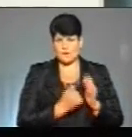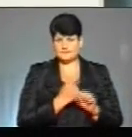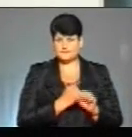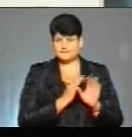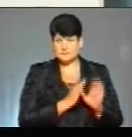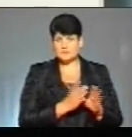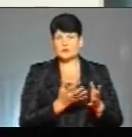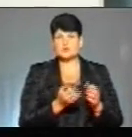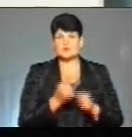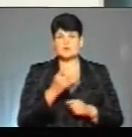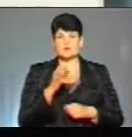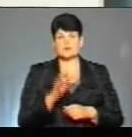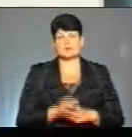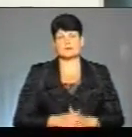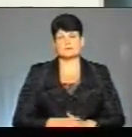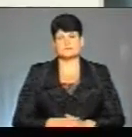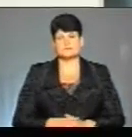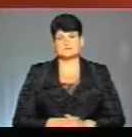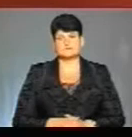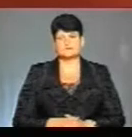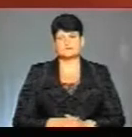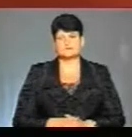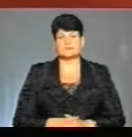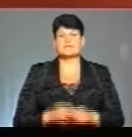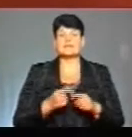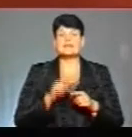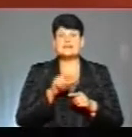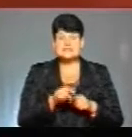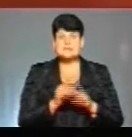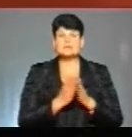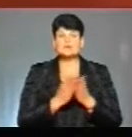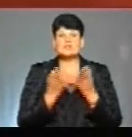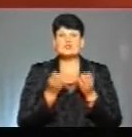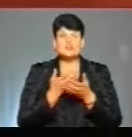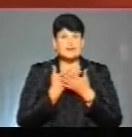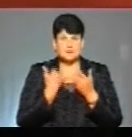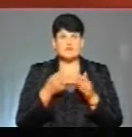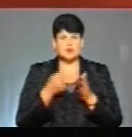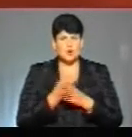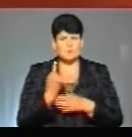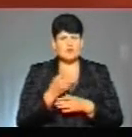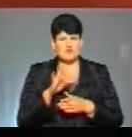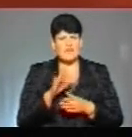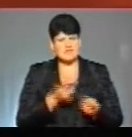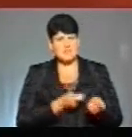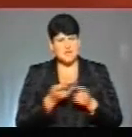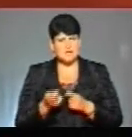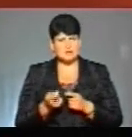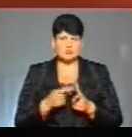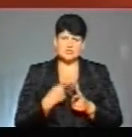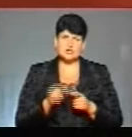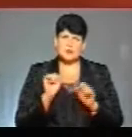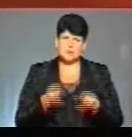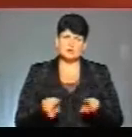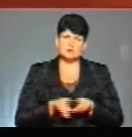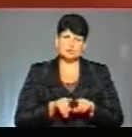Таких підручників ми отримали 100%. Ці підручники, яких ще немає, вони до 1 вересня приїдуть? Чи може